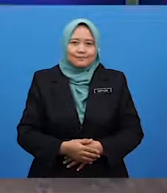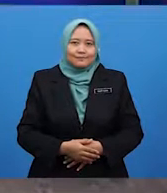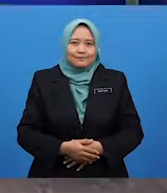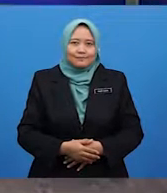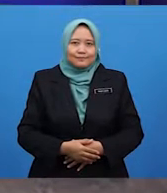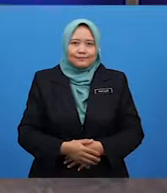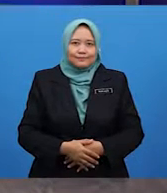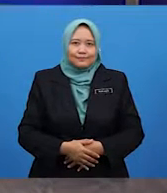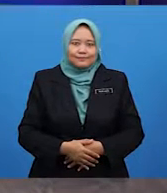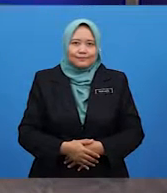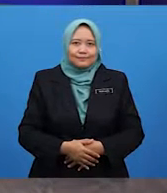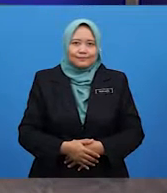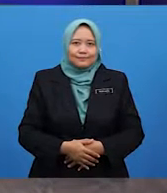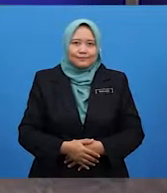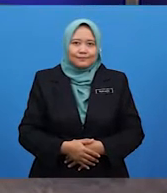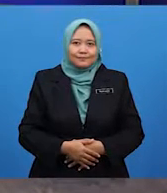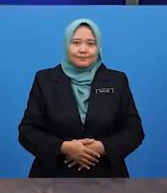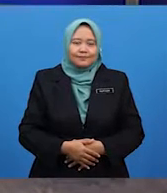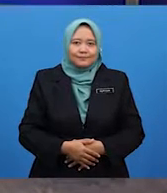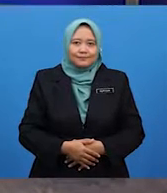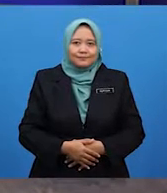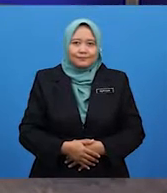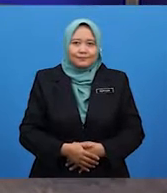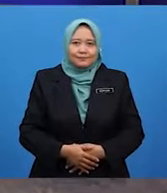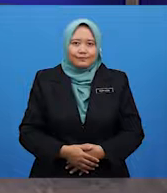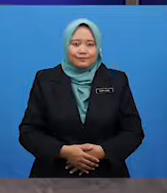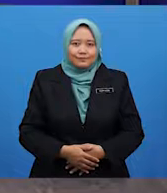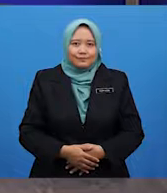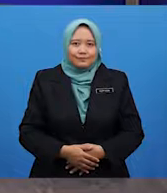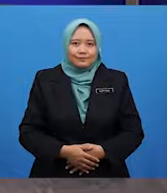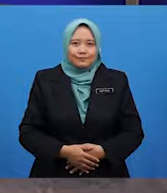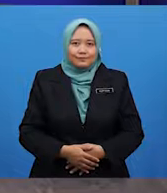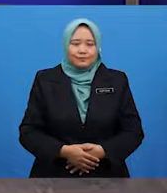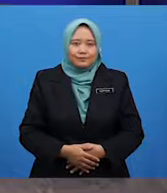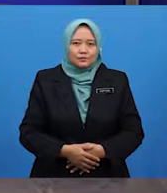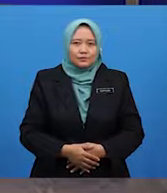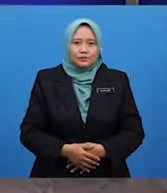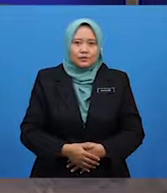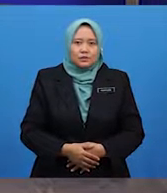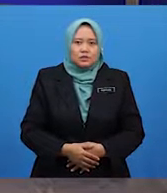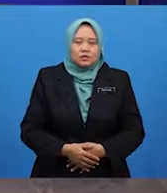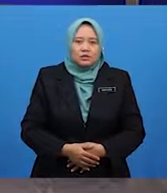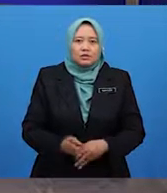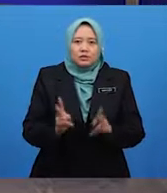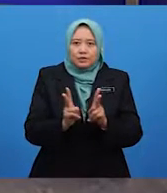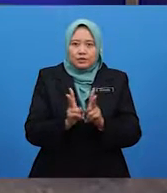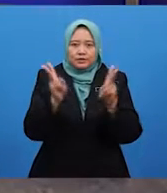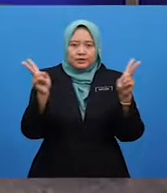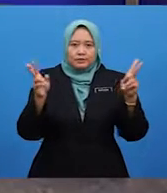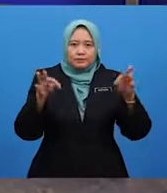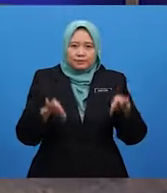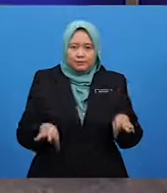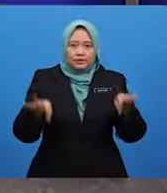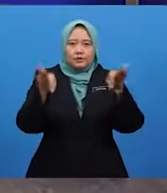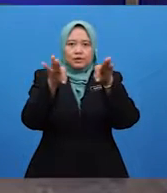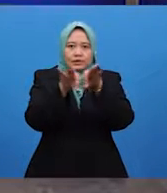So, Cikgu Arif, apa yang seterusnya kita lakukan? Jadi, begitu menarik apa yang Cikgu Dons cakap tadi. Sangat penting. Bukan sangat menarik, tetapi kita perlu